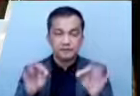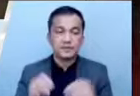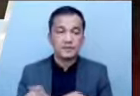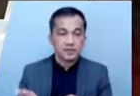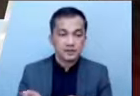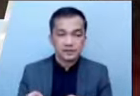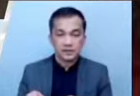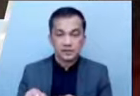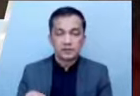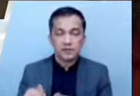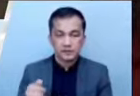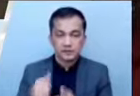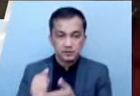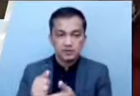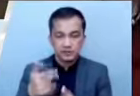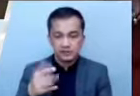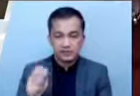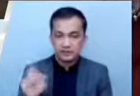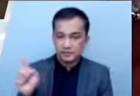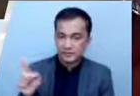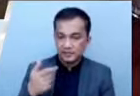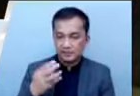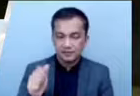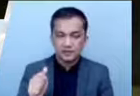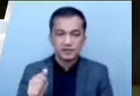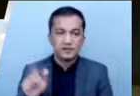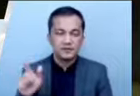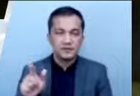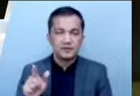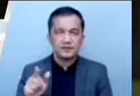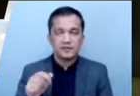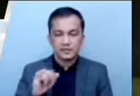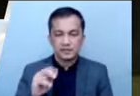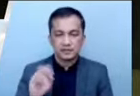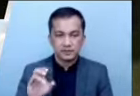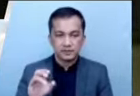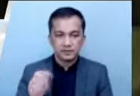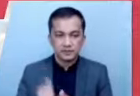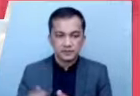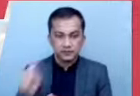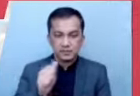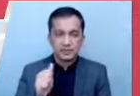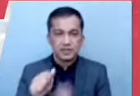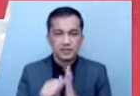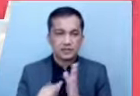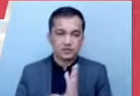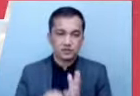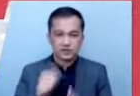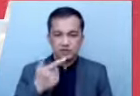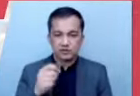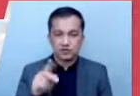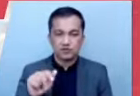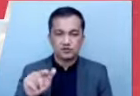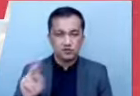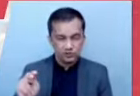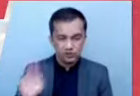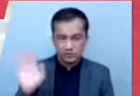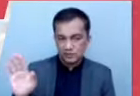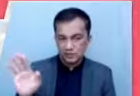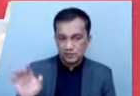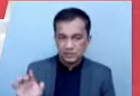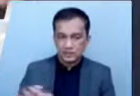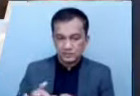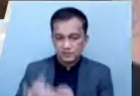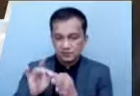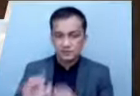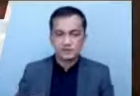GMA, pinangunahan ni GMA Network Incorporated Chairman Attorney Felipe L. Gozon dahil sa kanyang natatanging kontribusyon sa